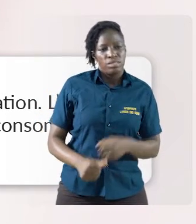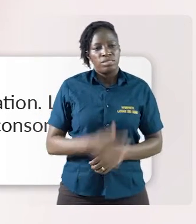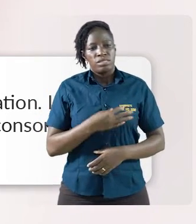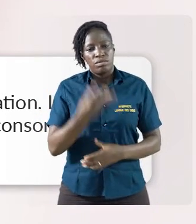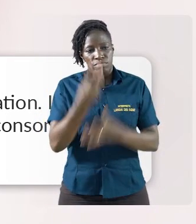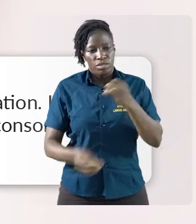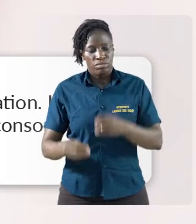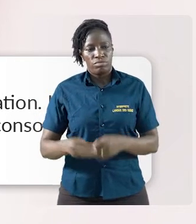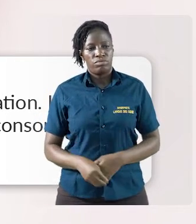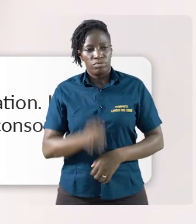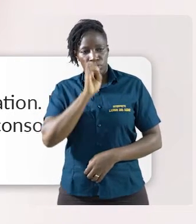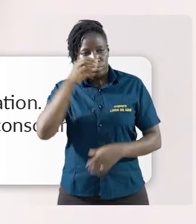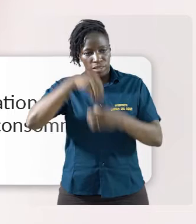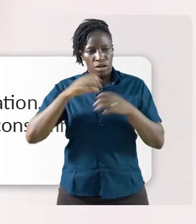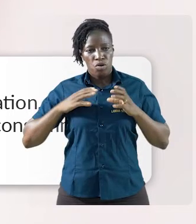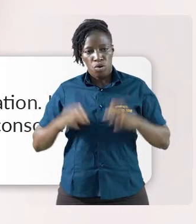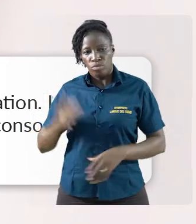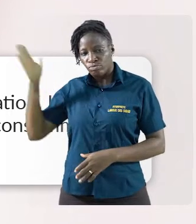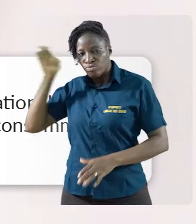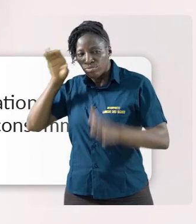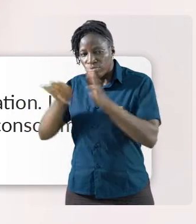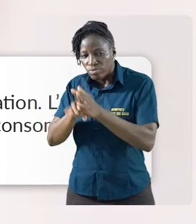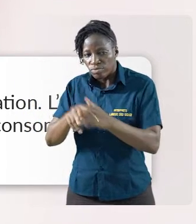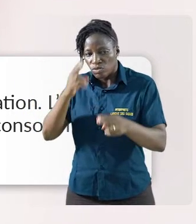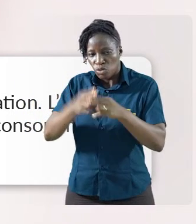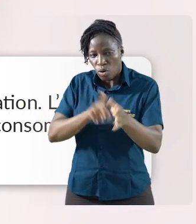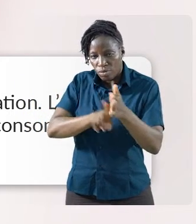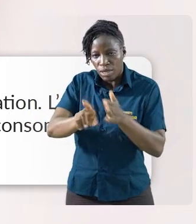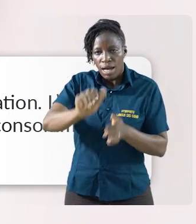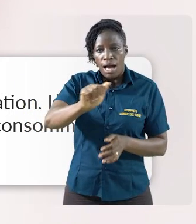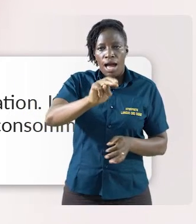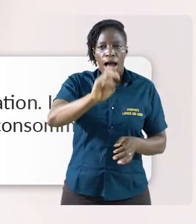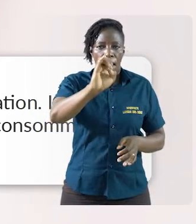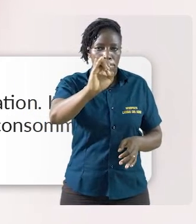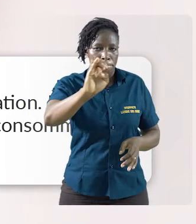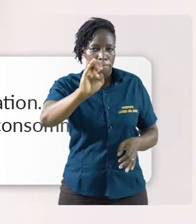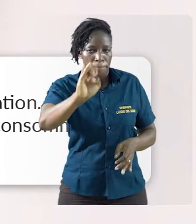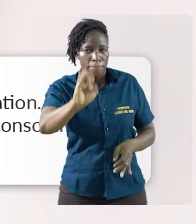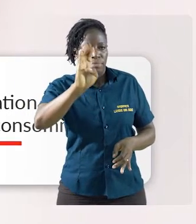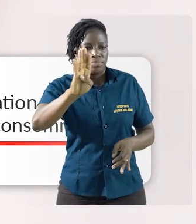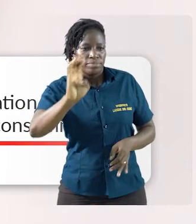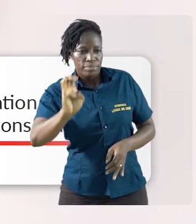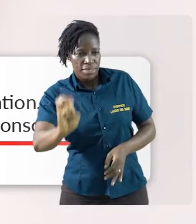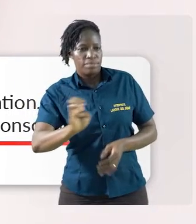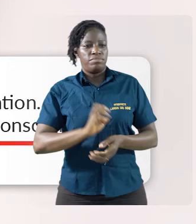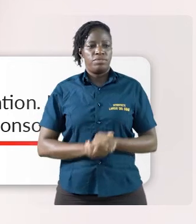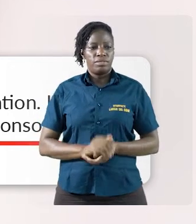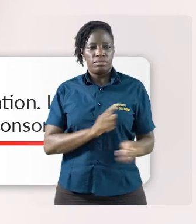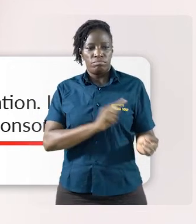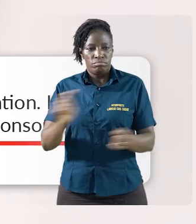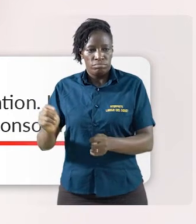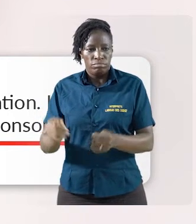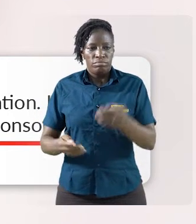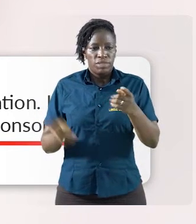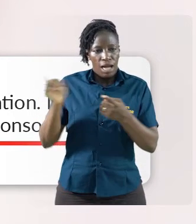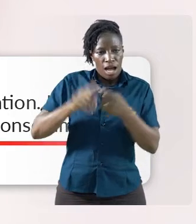est l'agent pathogène de l'amibiase. Cette maladie est transmise à l'homme par la consommation des